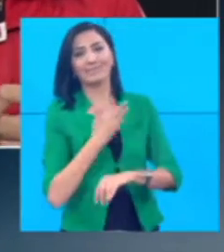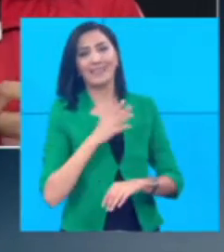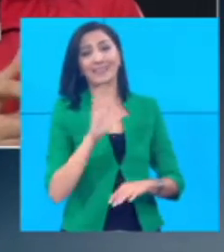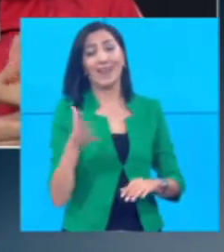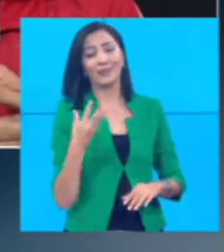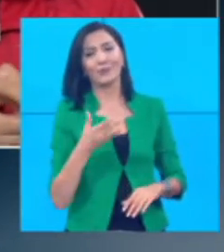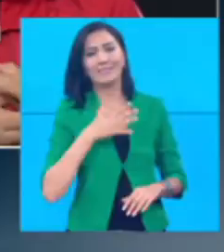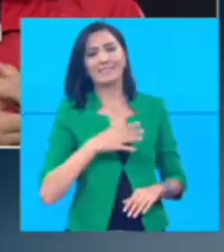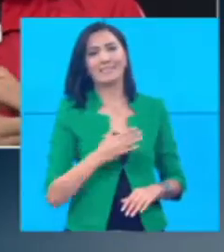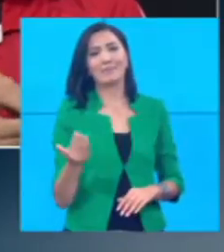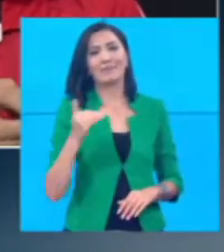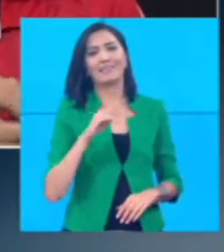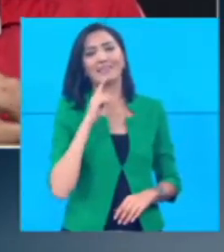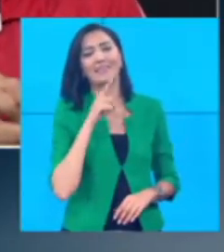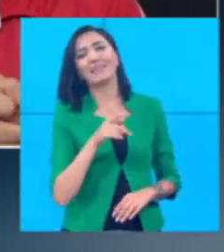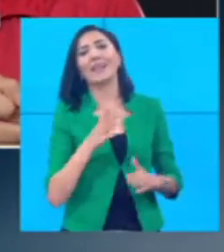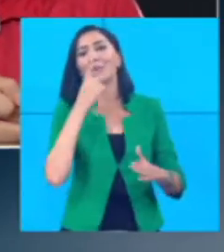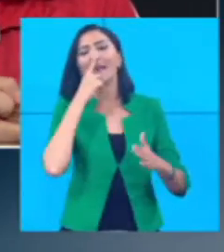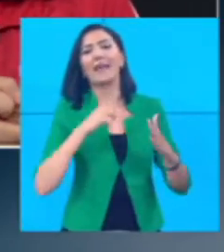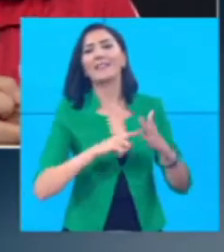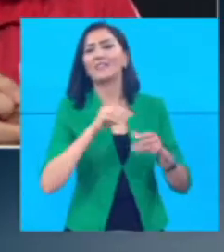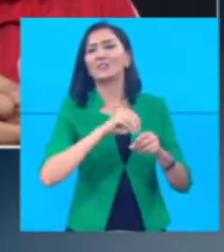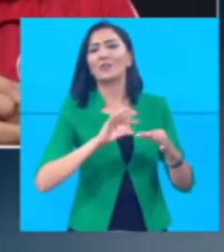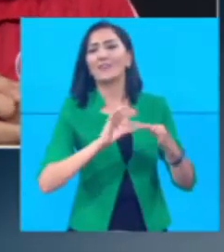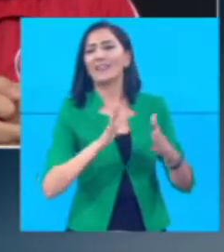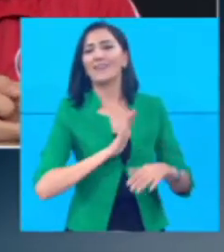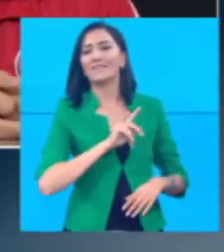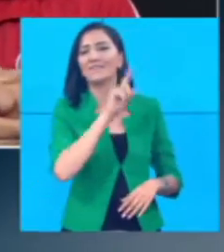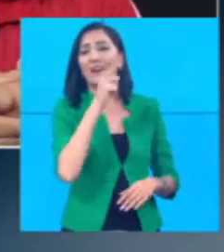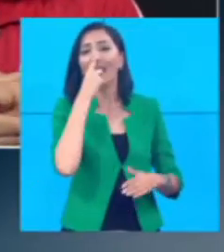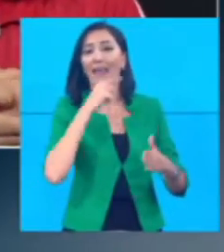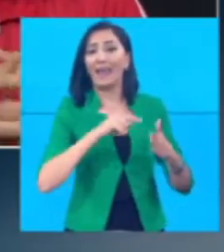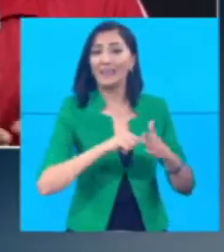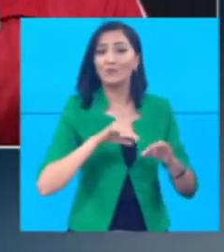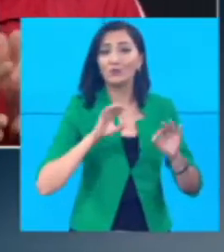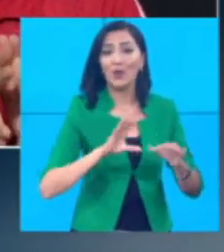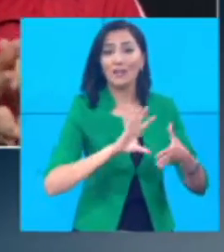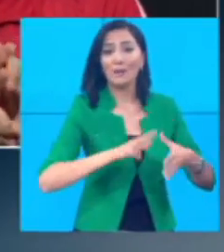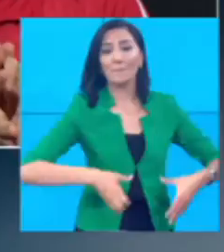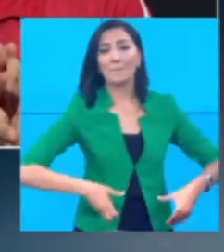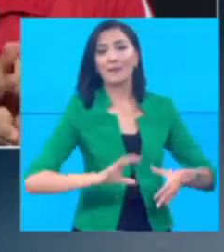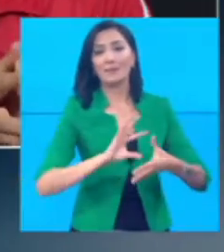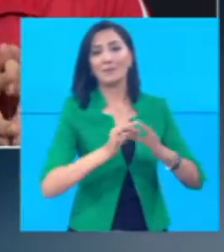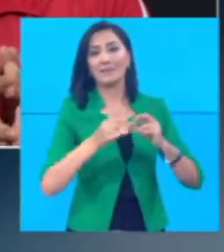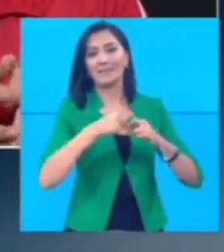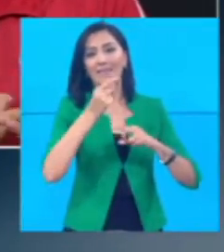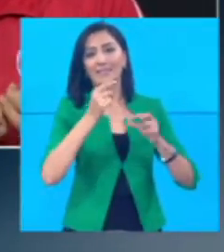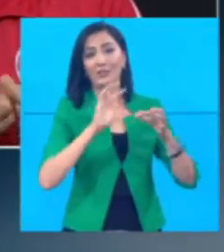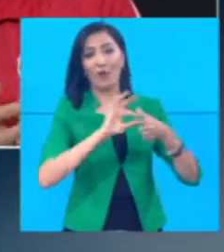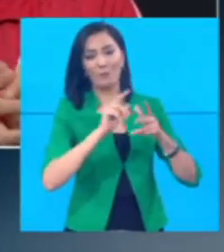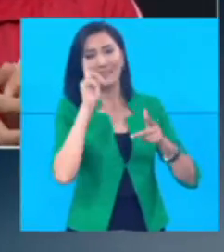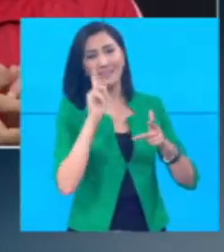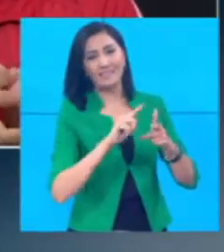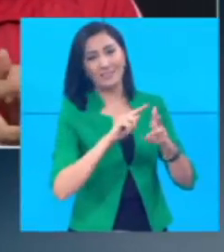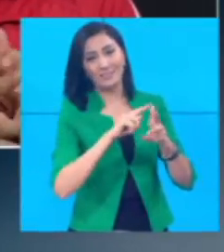Daha çok isteğim geliyor yani yapmak için. Peki hedeflerin arasında neler var? Hedefim şu an olimpiyat, paralimpik Rio olimpiyatları.